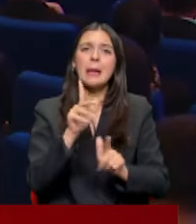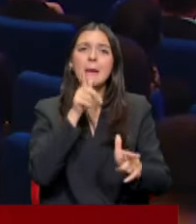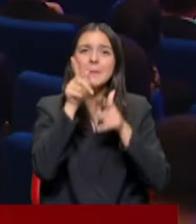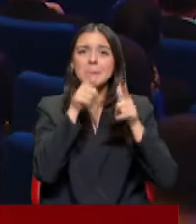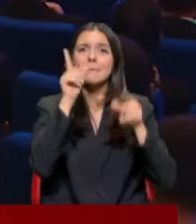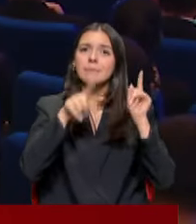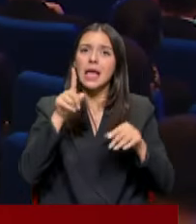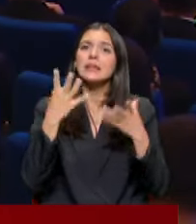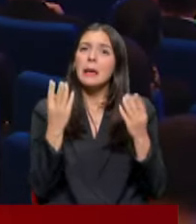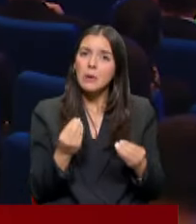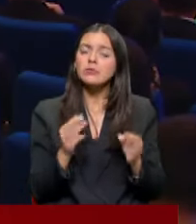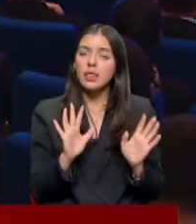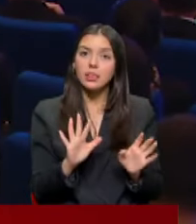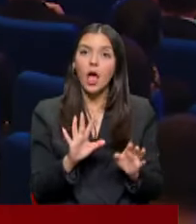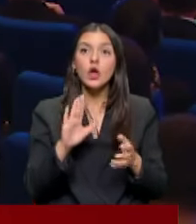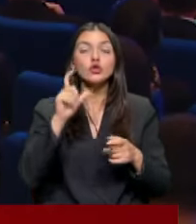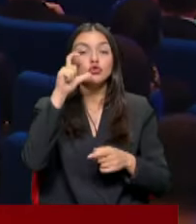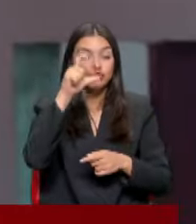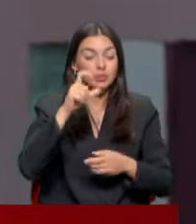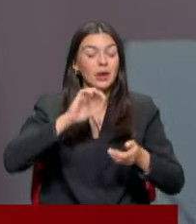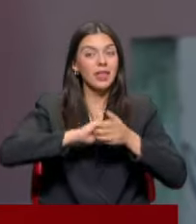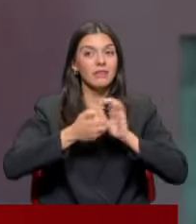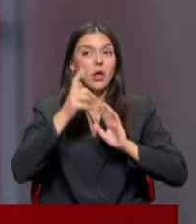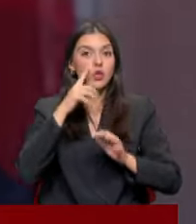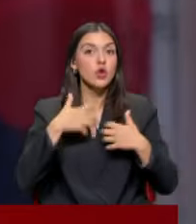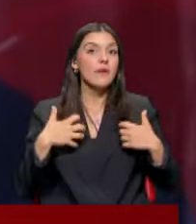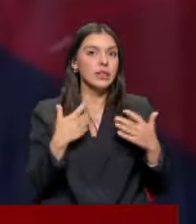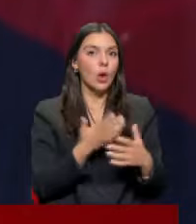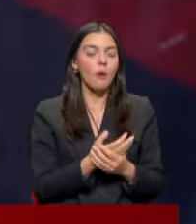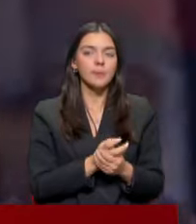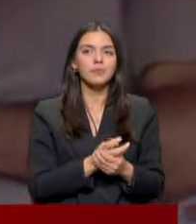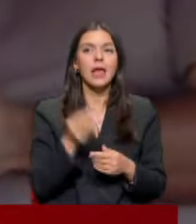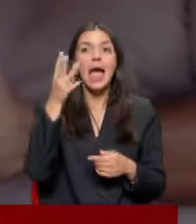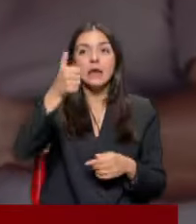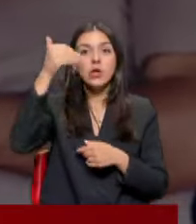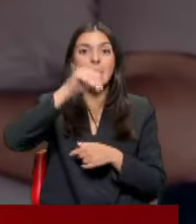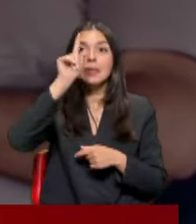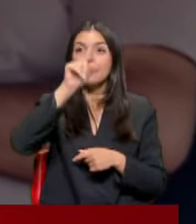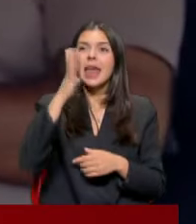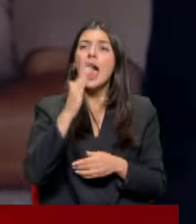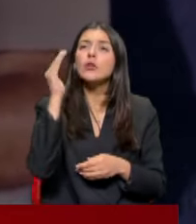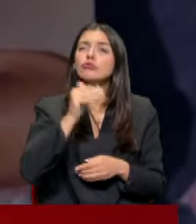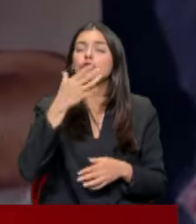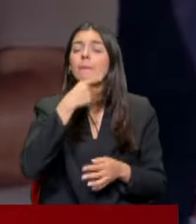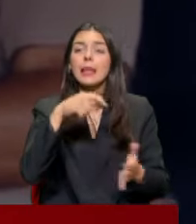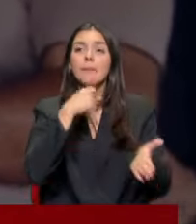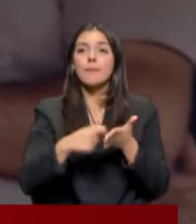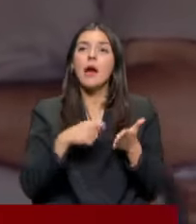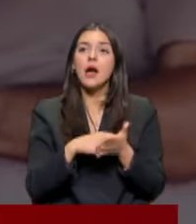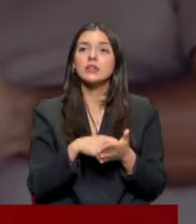serzenişte bulunsa da Cumhur İttifakı'na güveniyor. Tayyip Erdoğan geldiğinde bir en düşük emekli